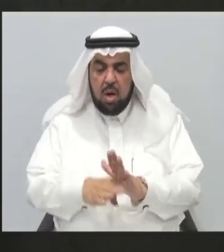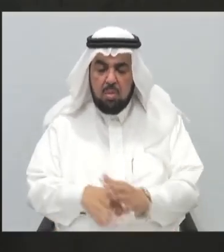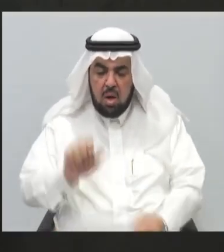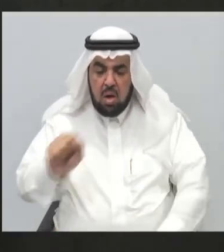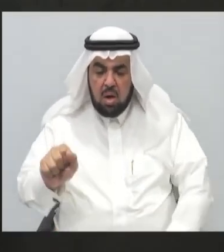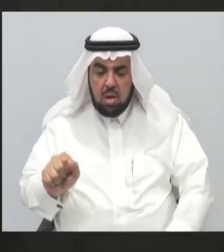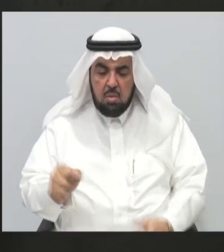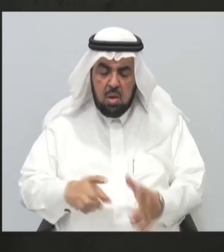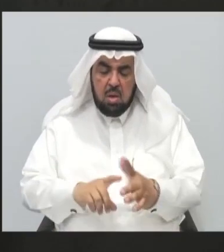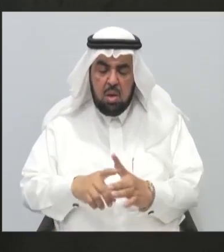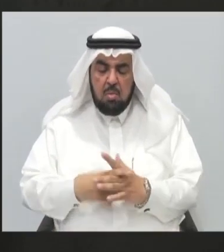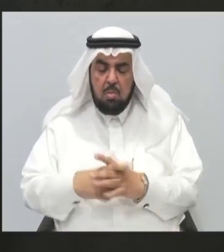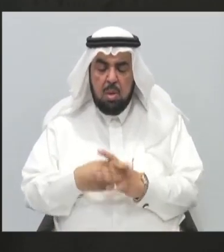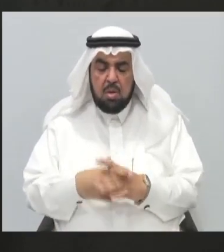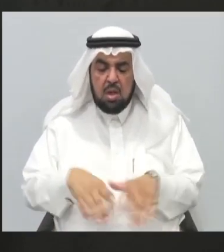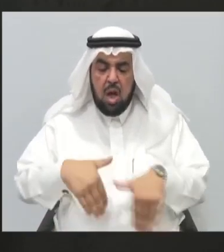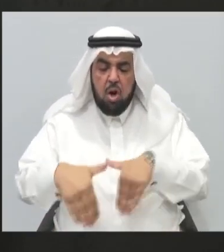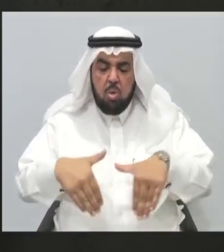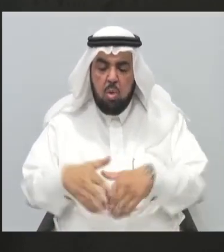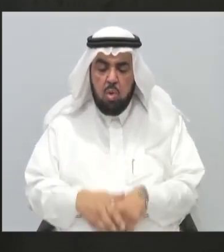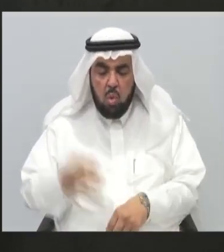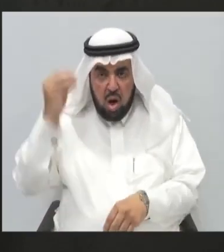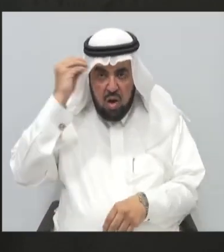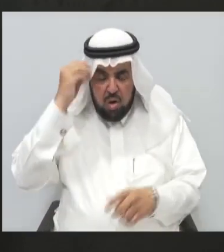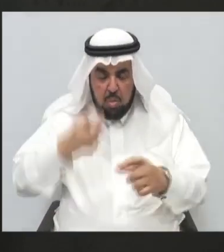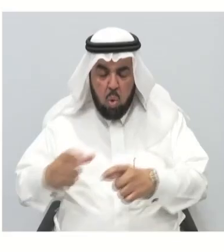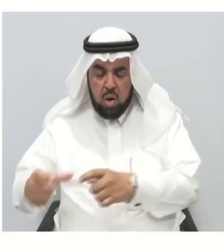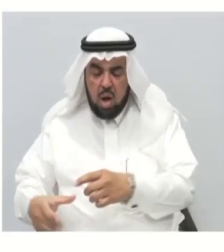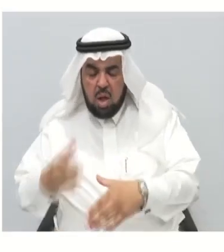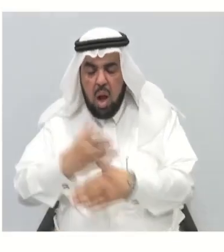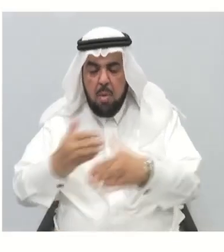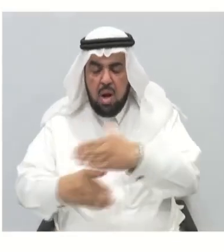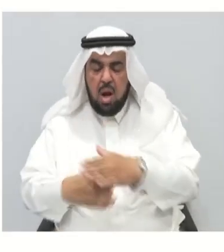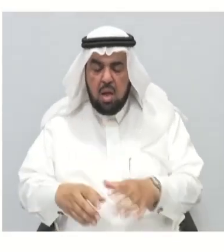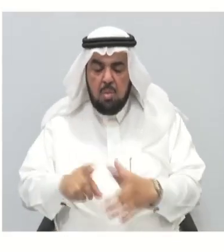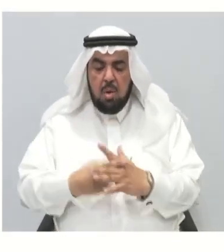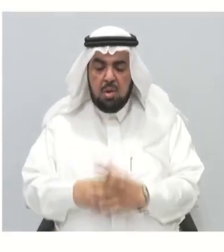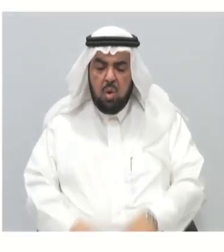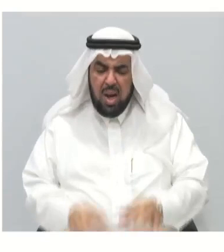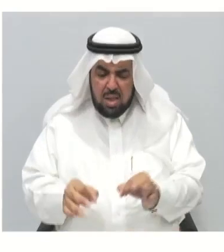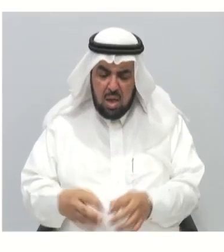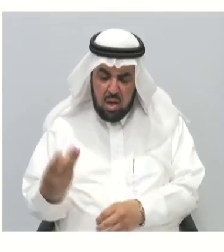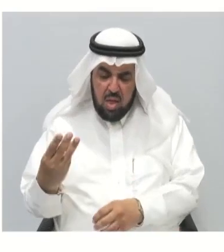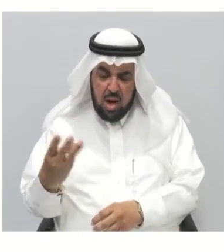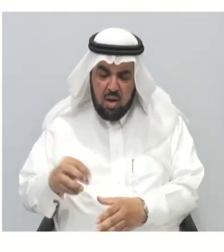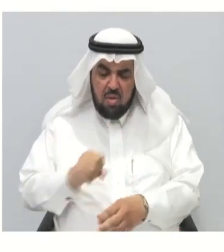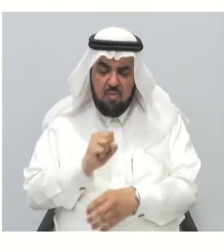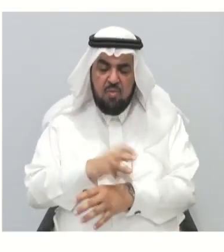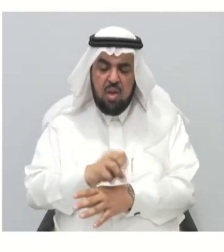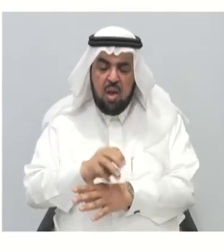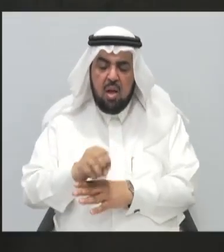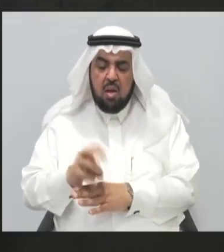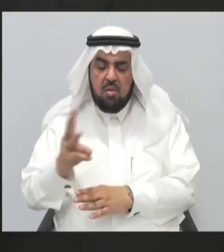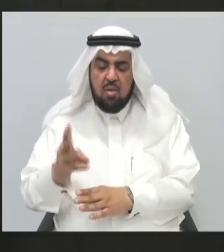ببرمجه الروبوت وتعرفنا على مكونات اللبنات البرمجيه وركزنا على ثلاث فئات وهي